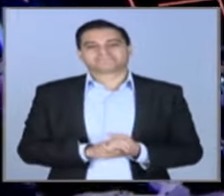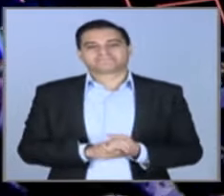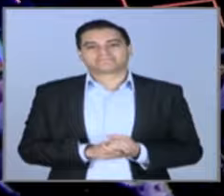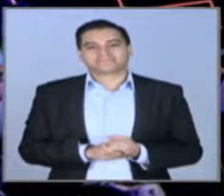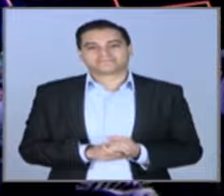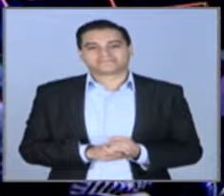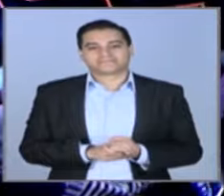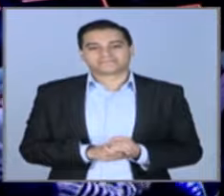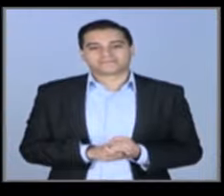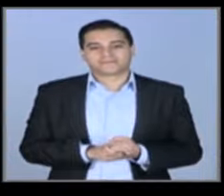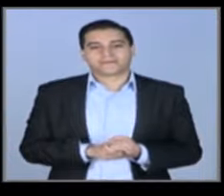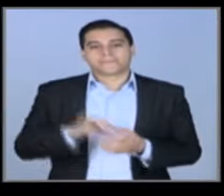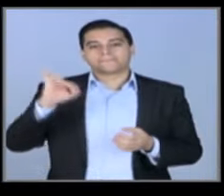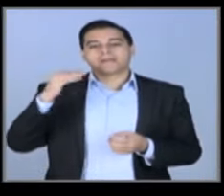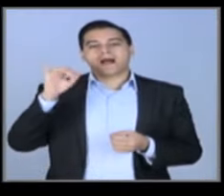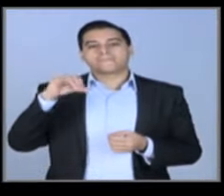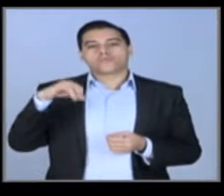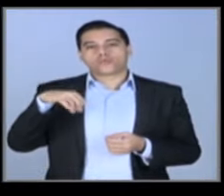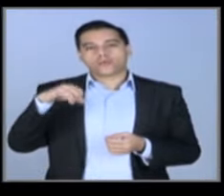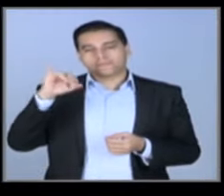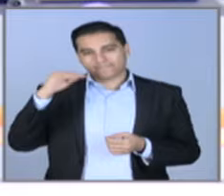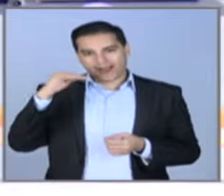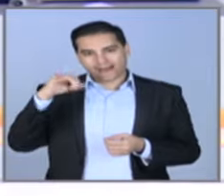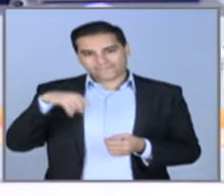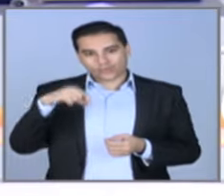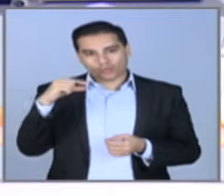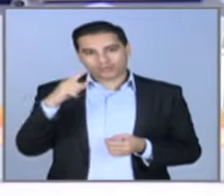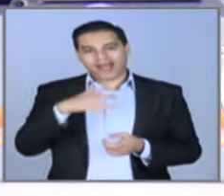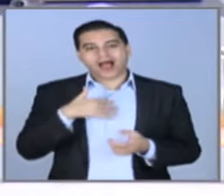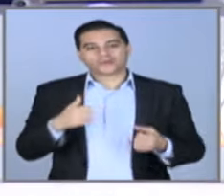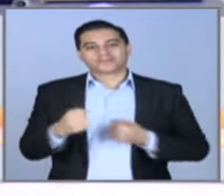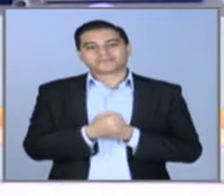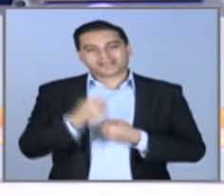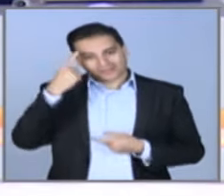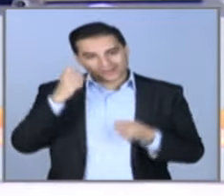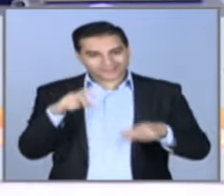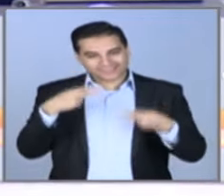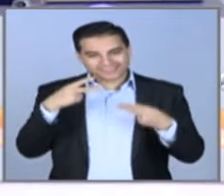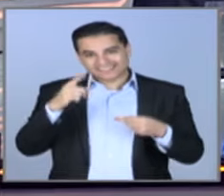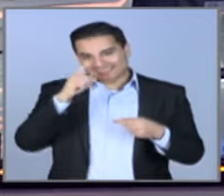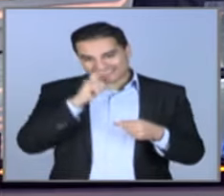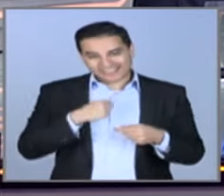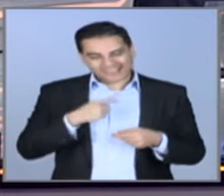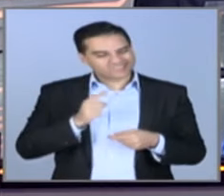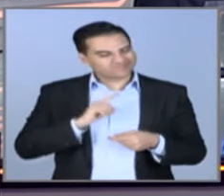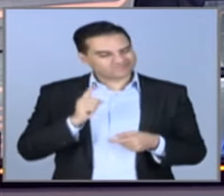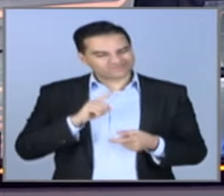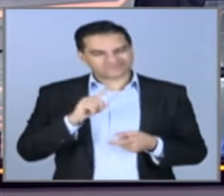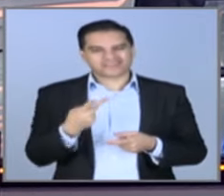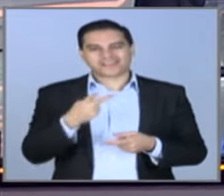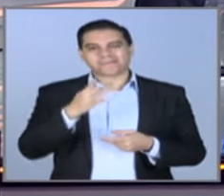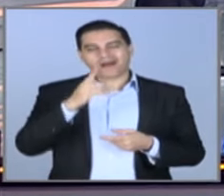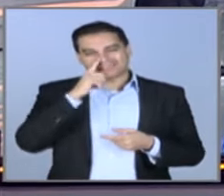قال محمود كان عايز يوقفني في تحت الضغط، قال تخيلي بقى هو عملها فيا انا بقى. بالظبط كده. مين بيدربك على تحت